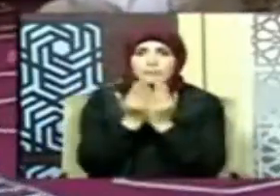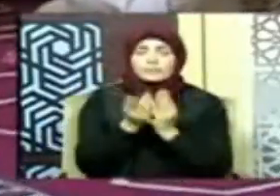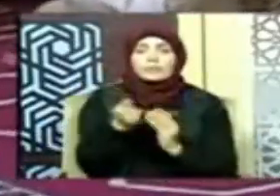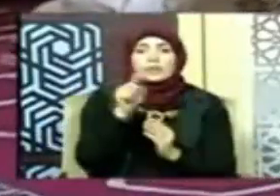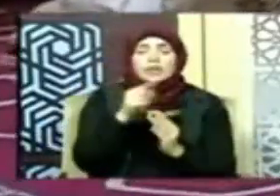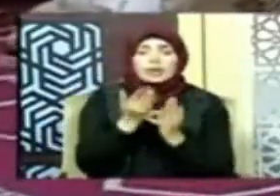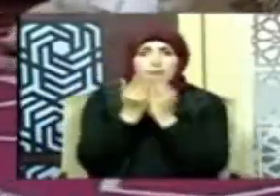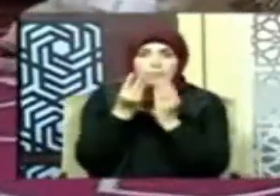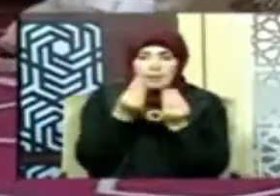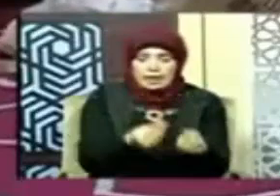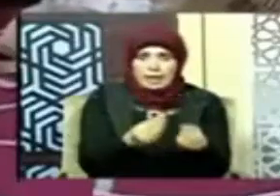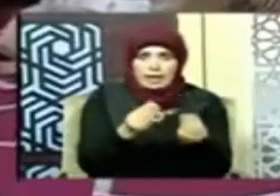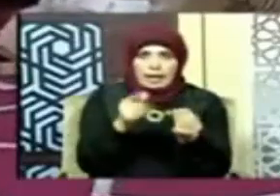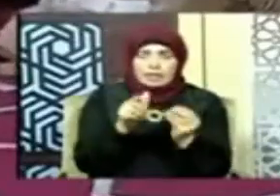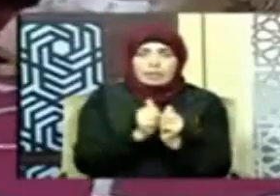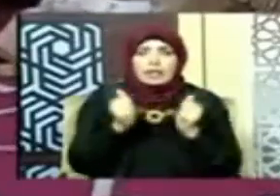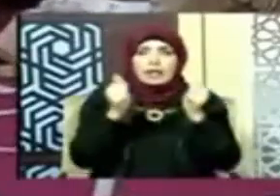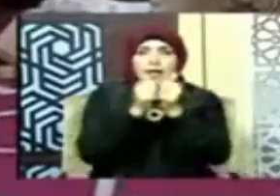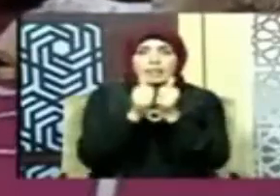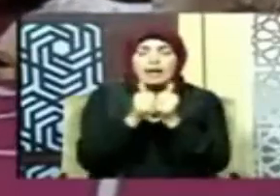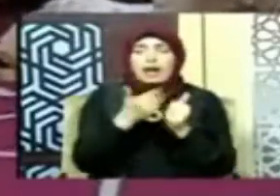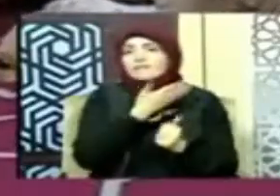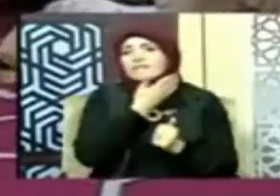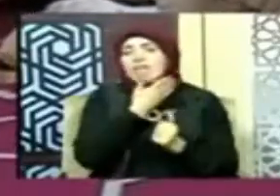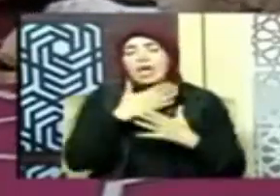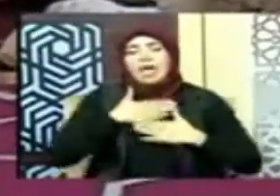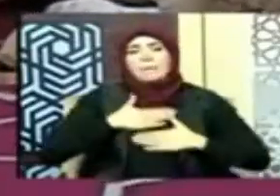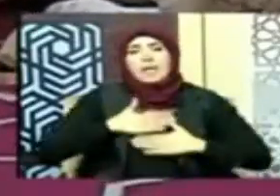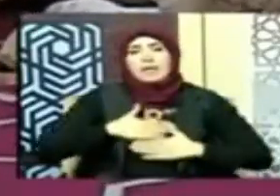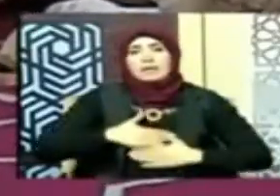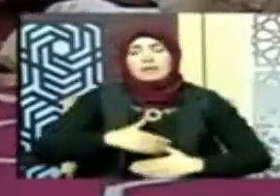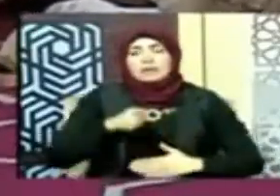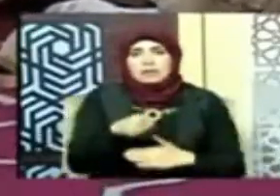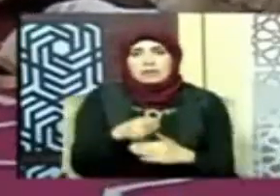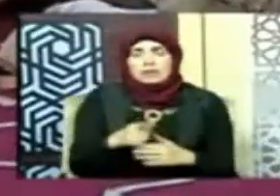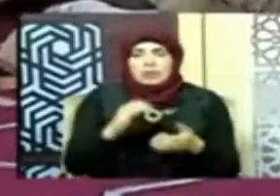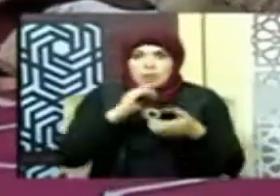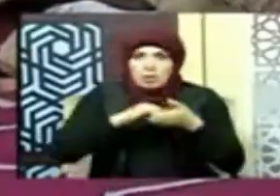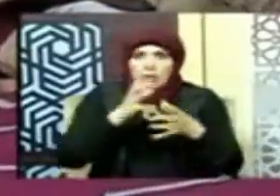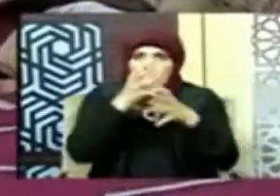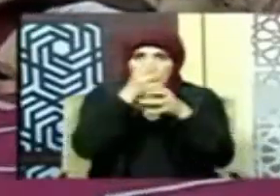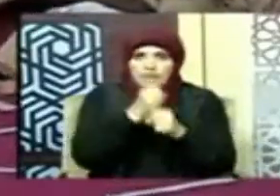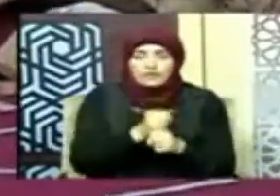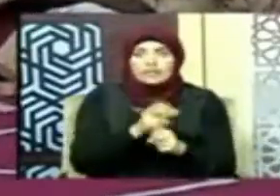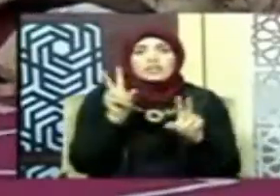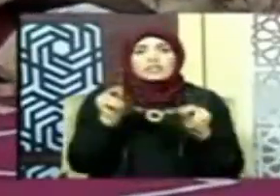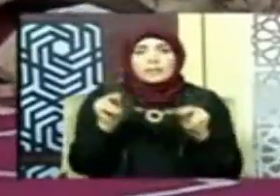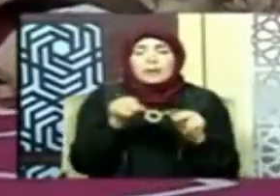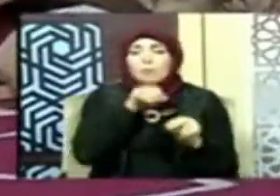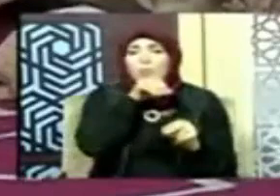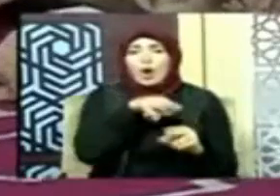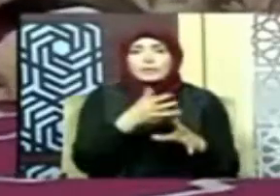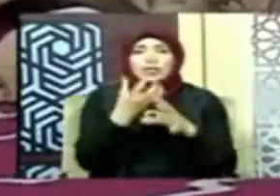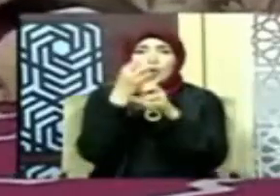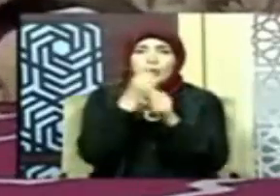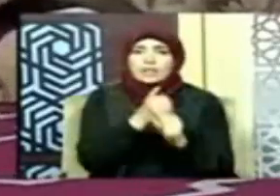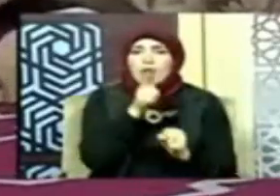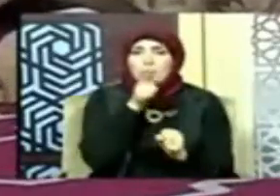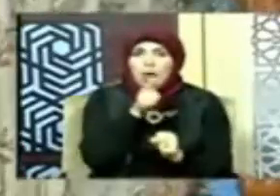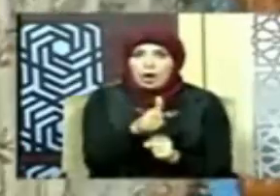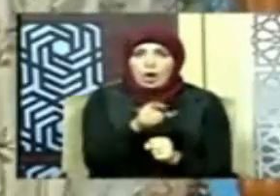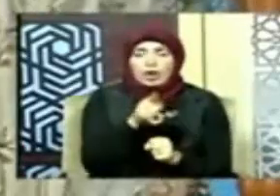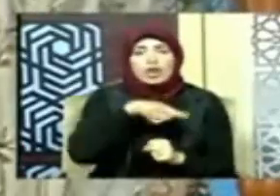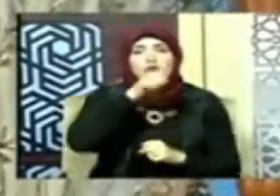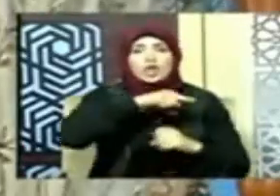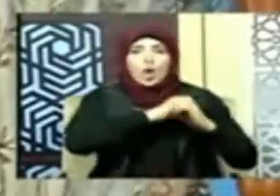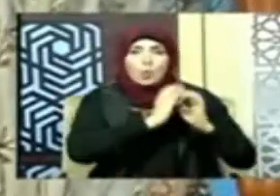اللهم اجعل أهلها في أمان ورباط، كما أخبر حبيبك صلى الله عليه وسلم إلى